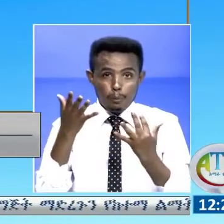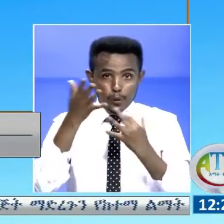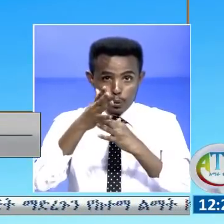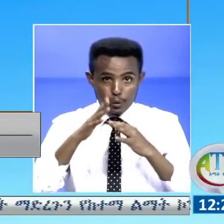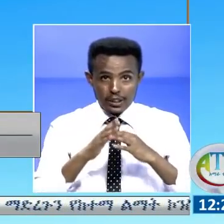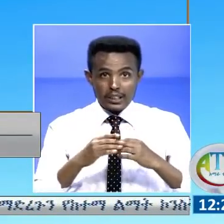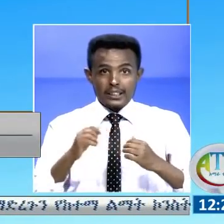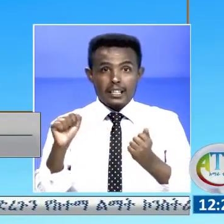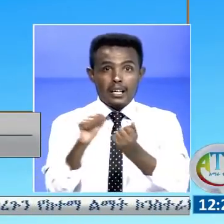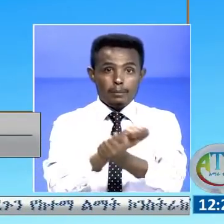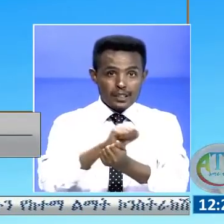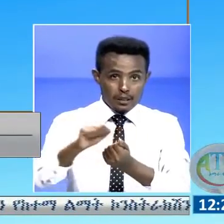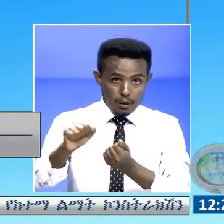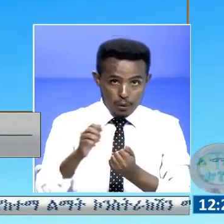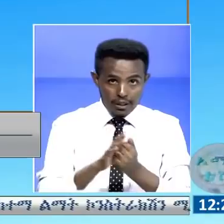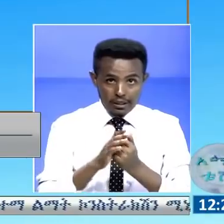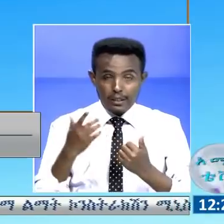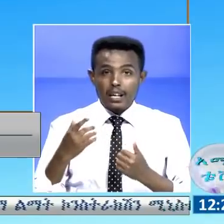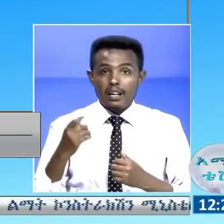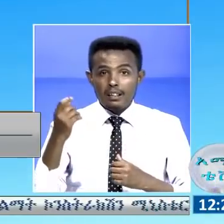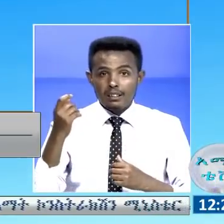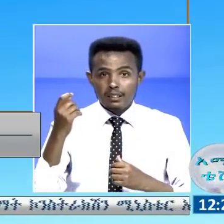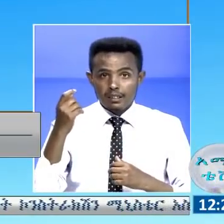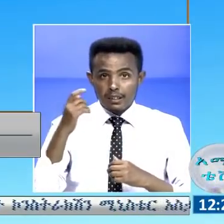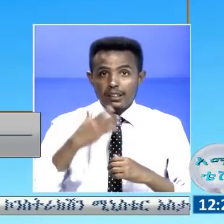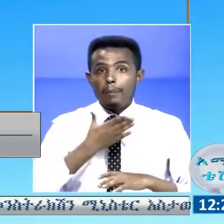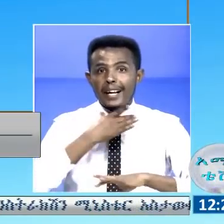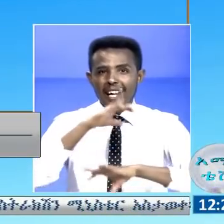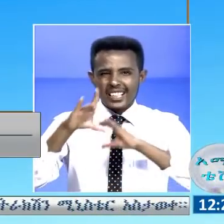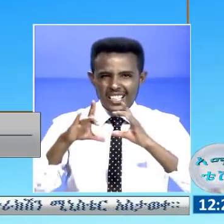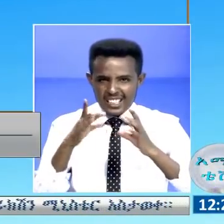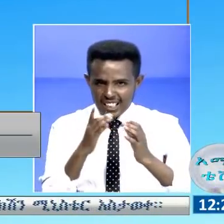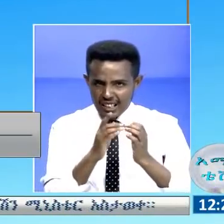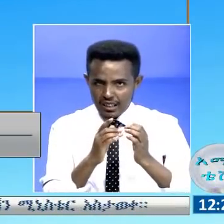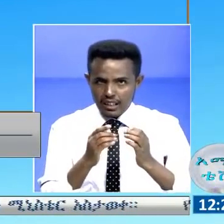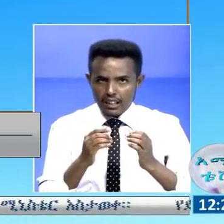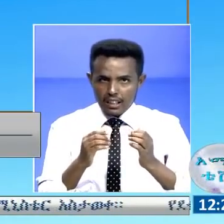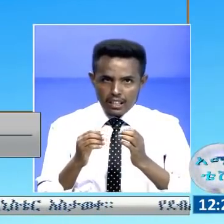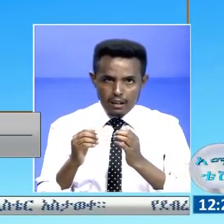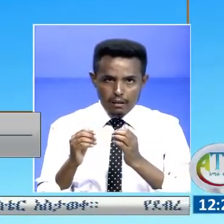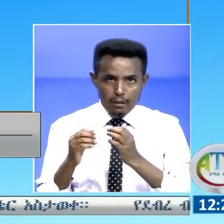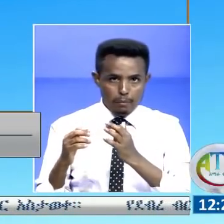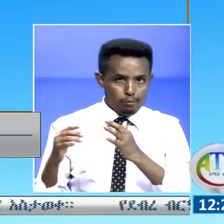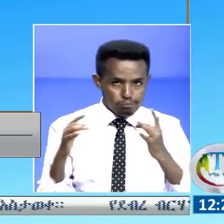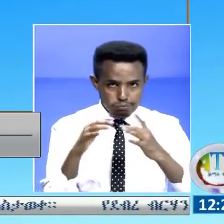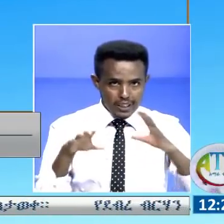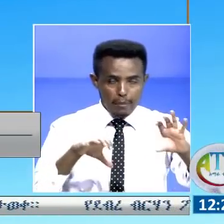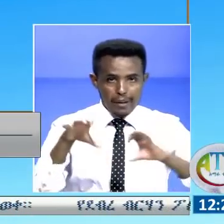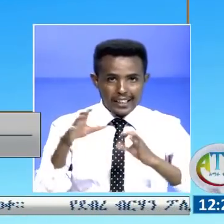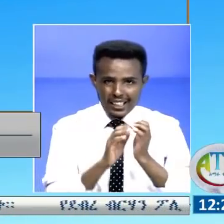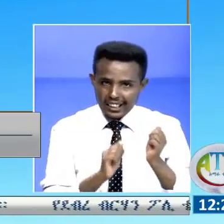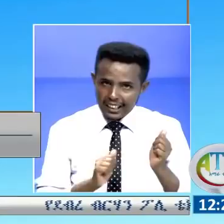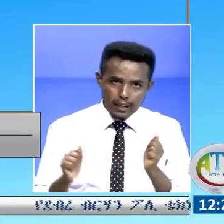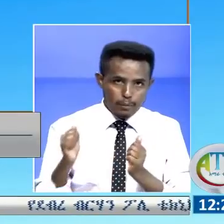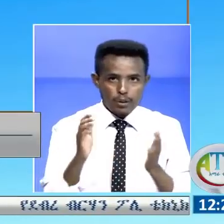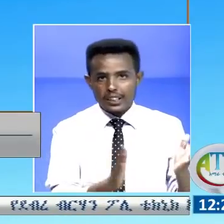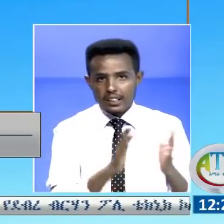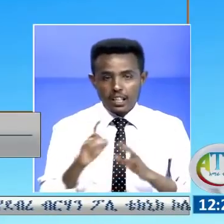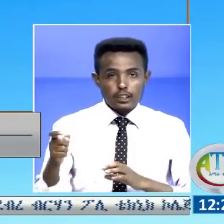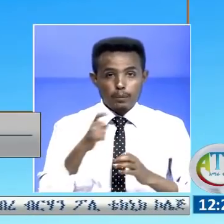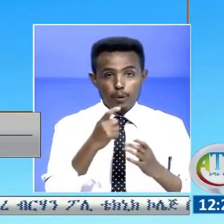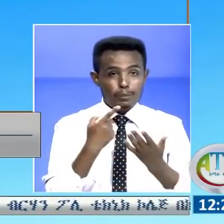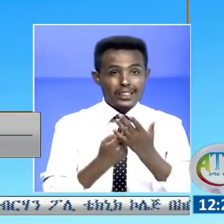የትህነግ ወታደሮችም ተደምስሰዋል። ትህነግ የአማራ ክልልን ለመውረር ቀድሞ እየተዘጋጀ እንደነበረ ማረጋገጥ